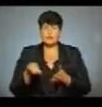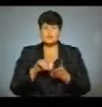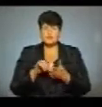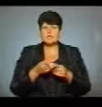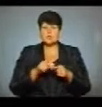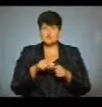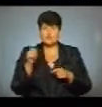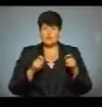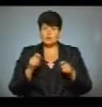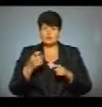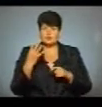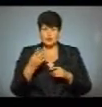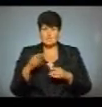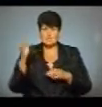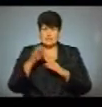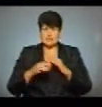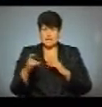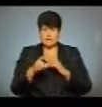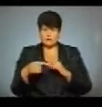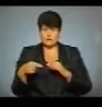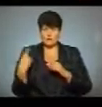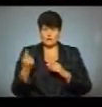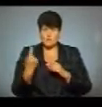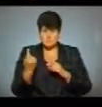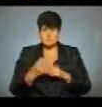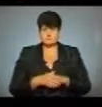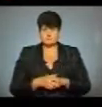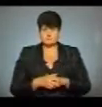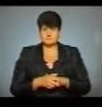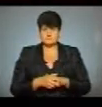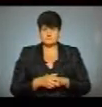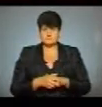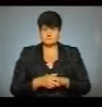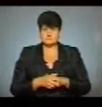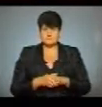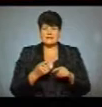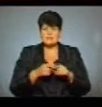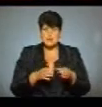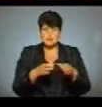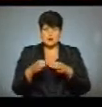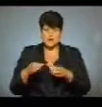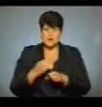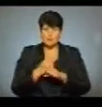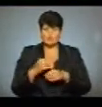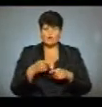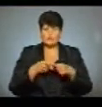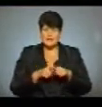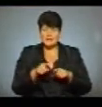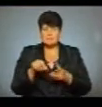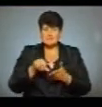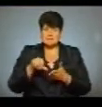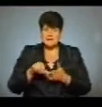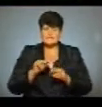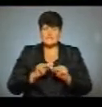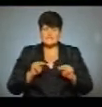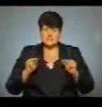цього форуму з 4 західних районів Тернопільської області. Це локація робототехніки. Її представляють